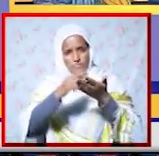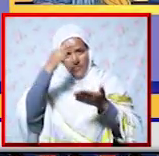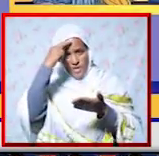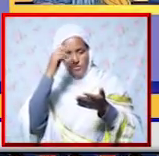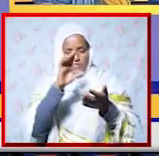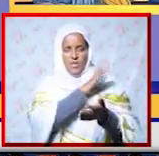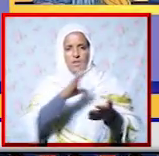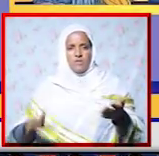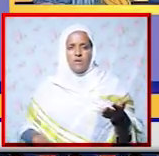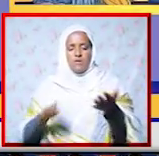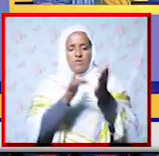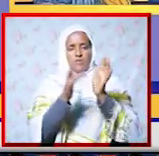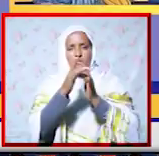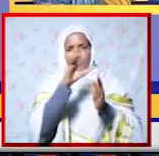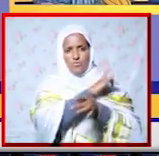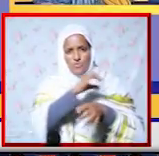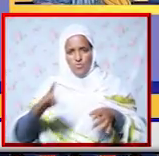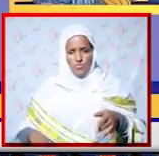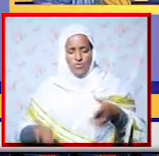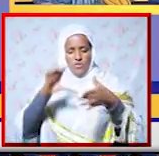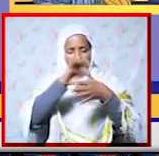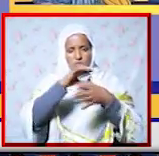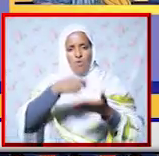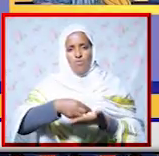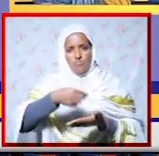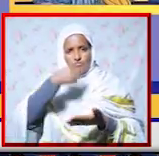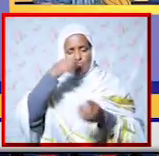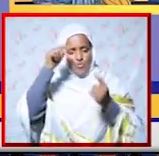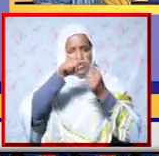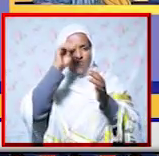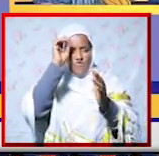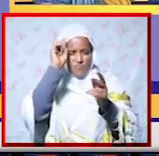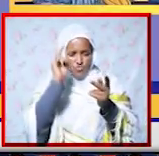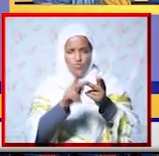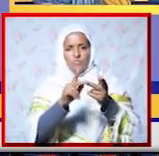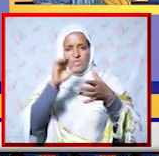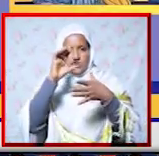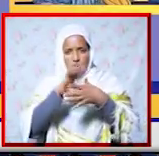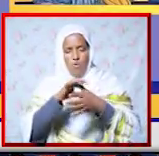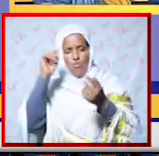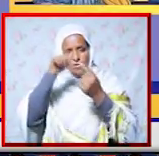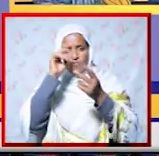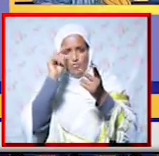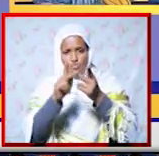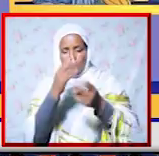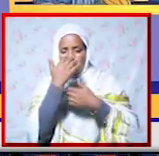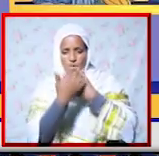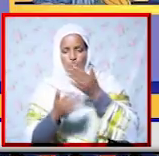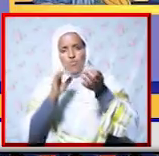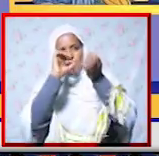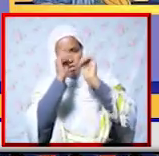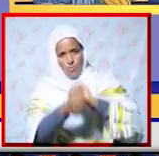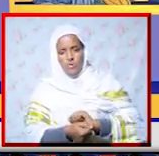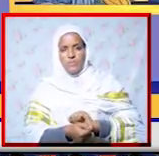ምክንያቱም የጌታችንና መድኃኒታችን ኢየሱስ ክርስቶስ ስጋው ደሙን ወደ ፍጹም ስጋውና ወደ ፍጹም ደሙ